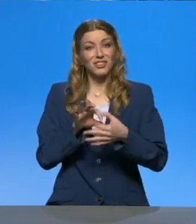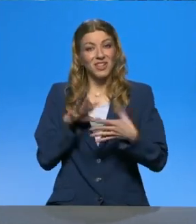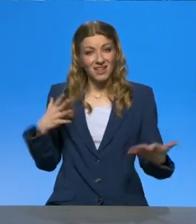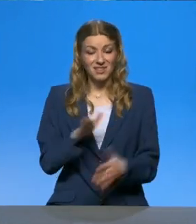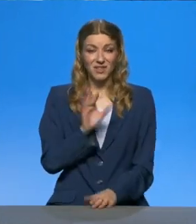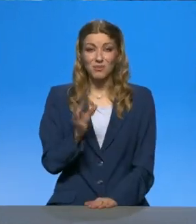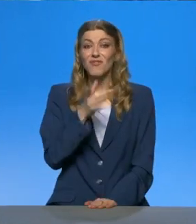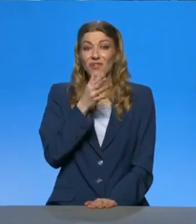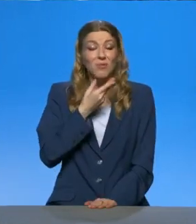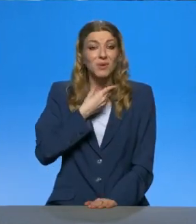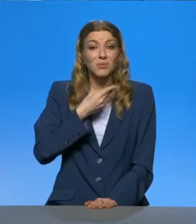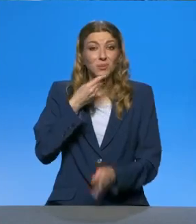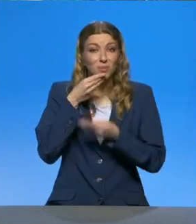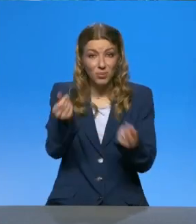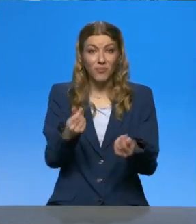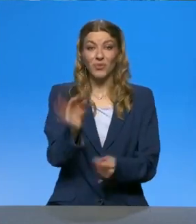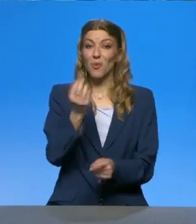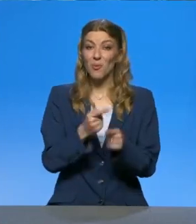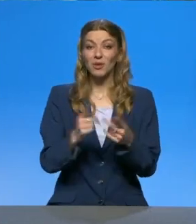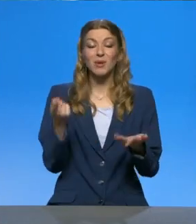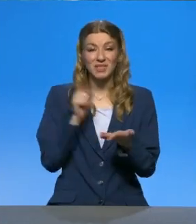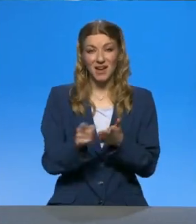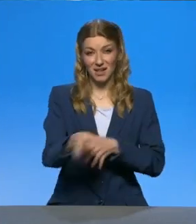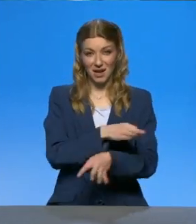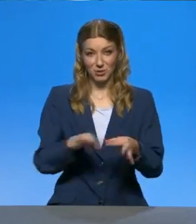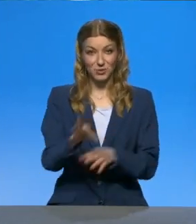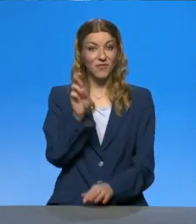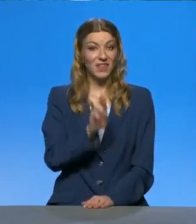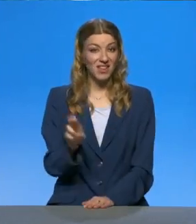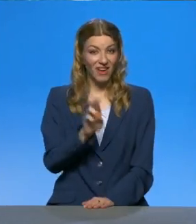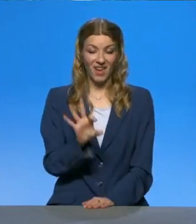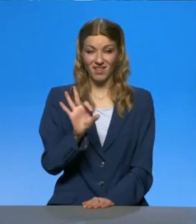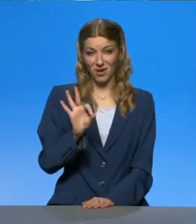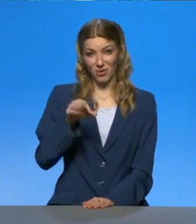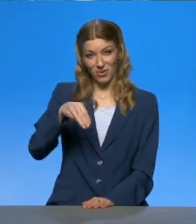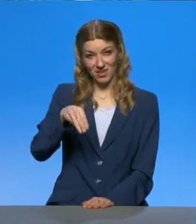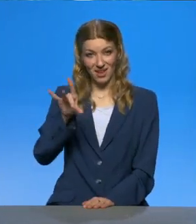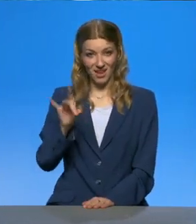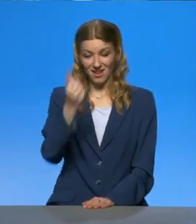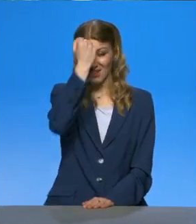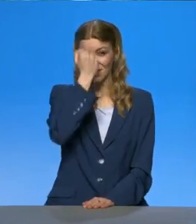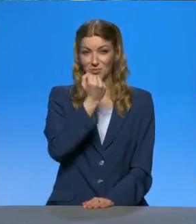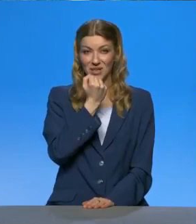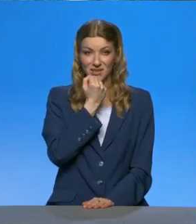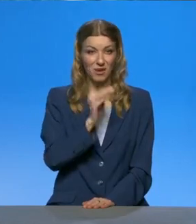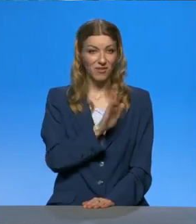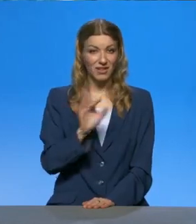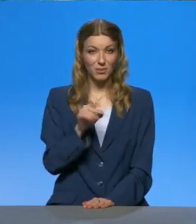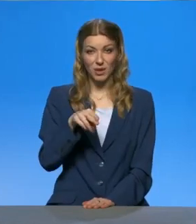с вами обязательно поговорим в новогодних эфирах уже в январе на общественном телевидении России. Спасибо. Владимир